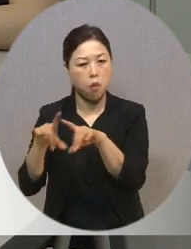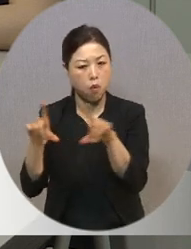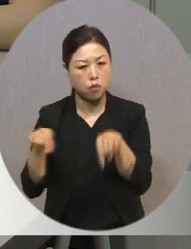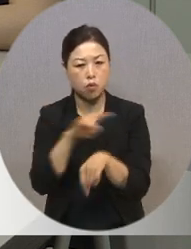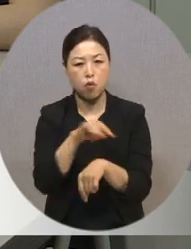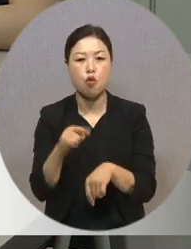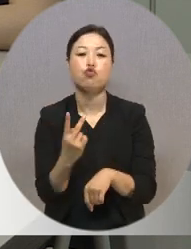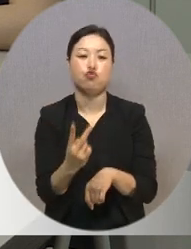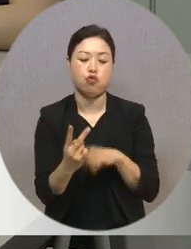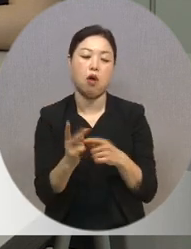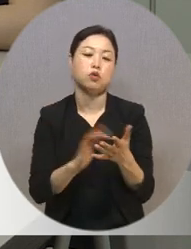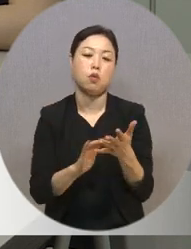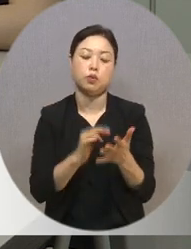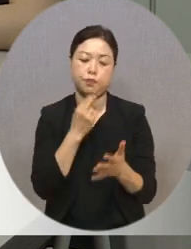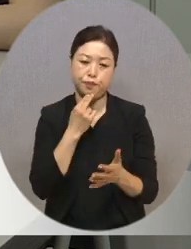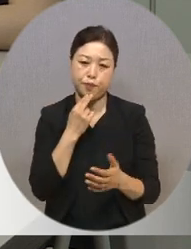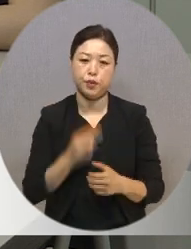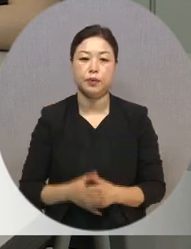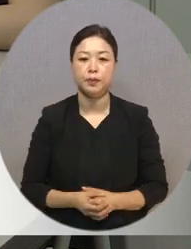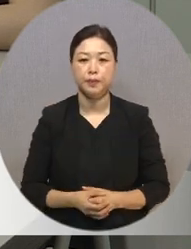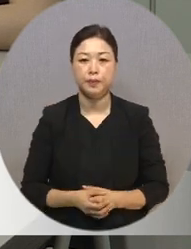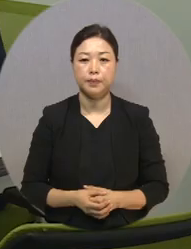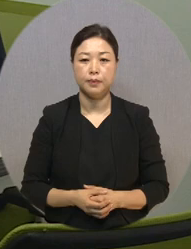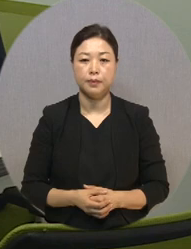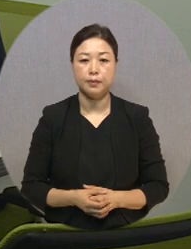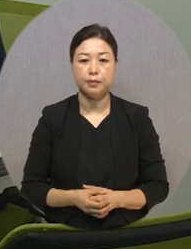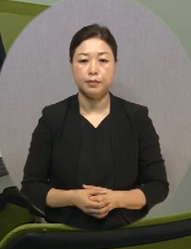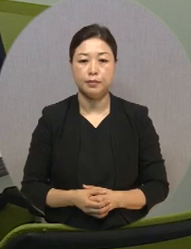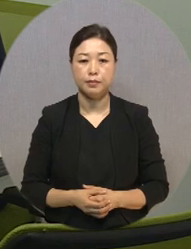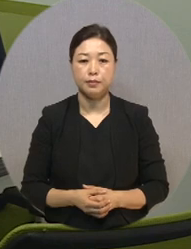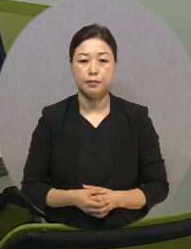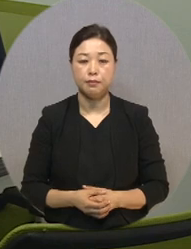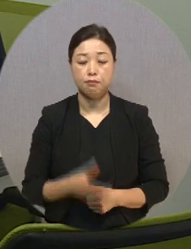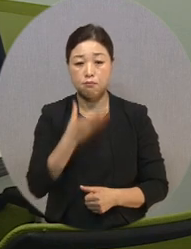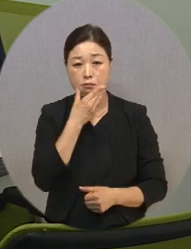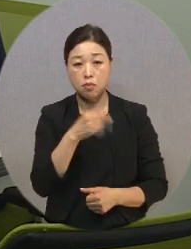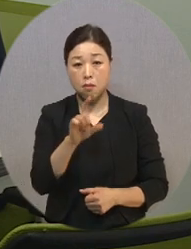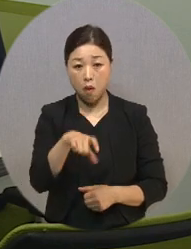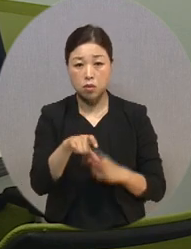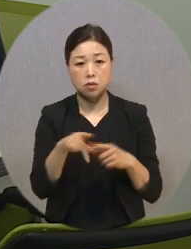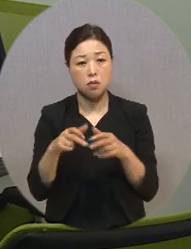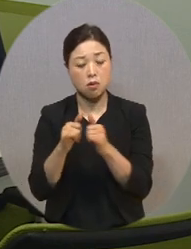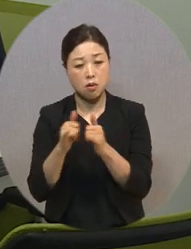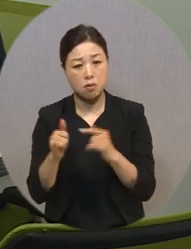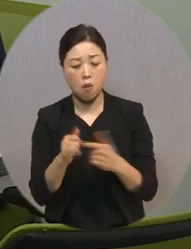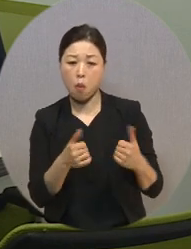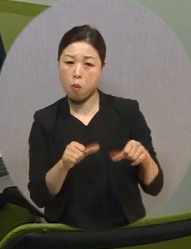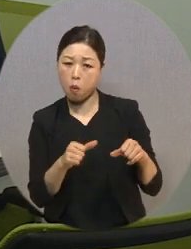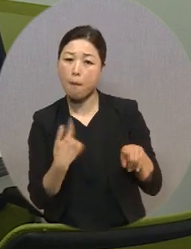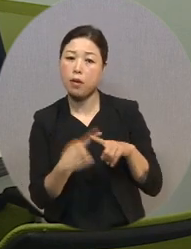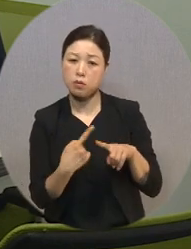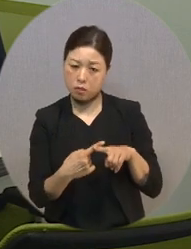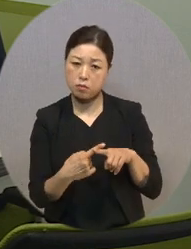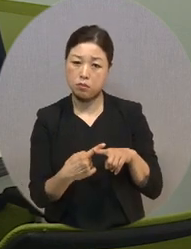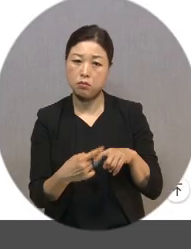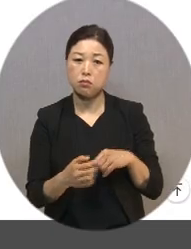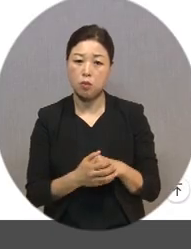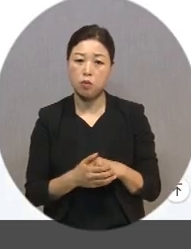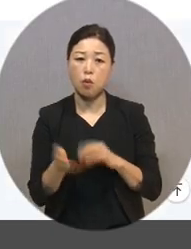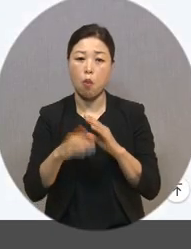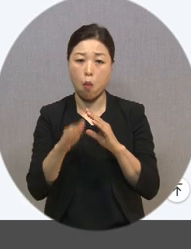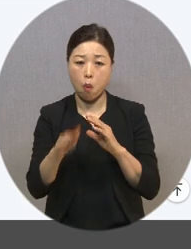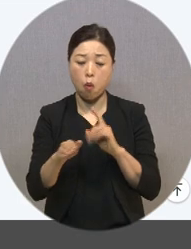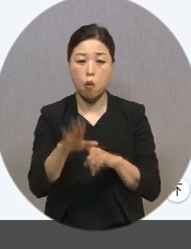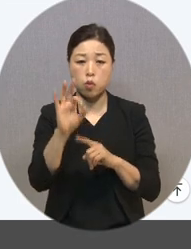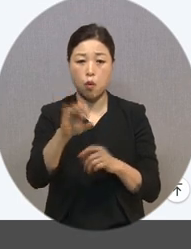현재는 점자가 전혀 보급이 되지 않고 있습니다 복지 카드는 장애인에게 신분증 역할뿐만 아니라 공공요금